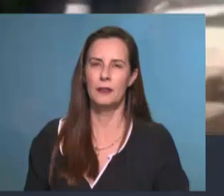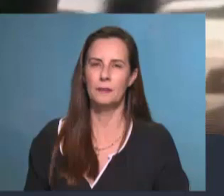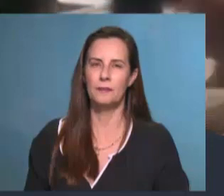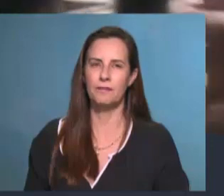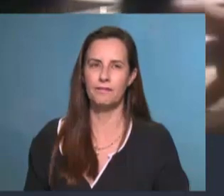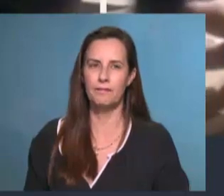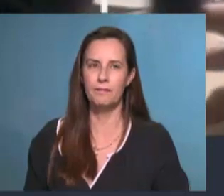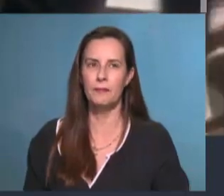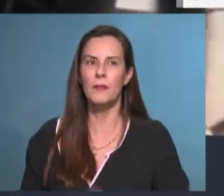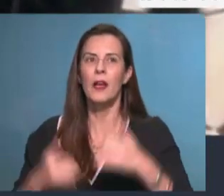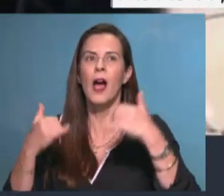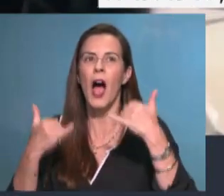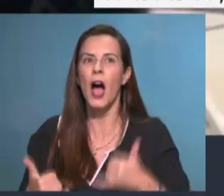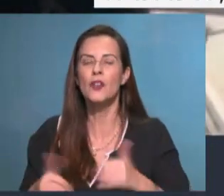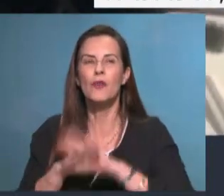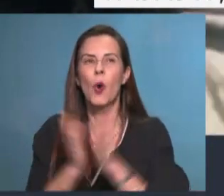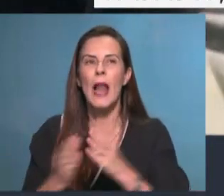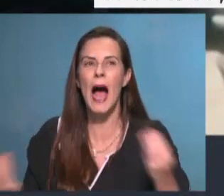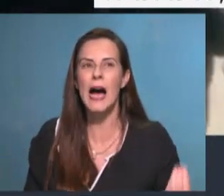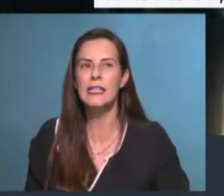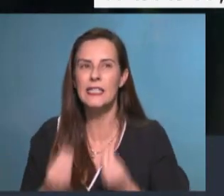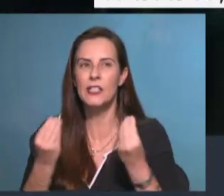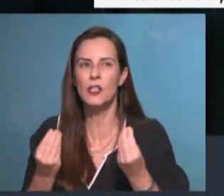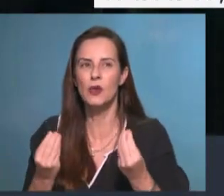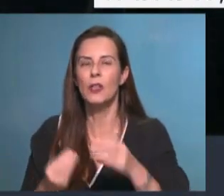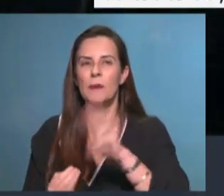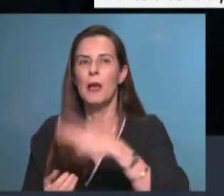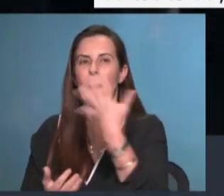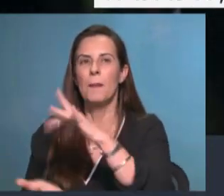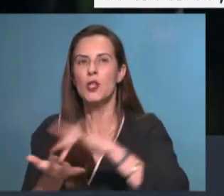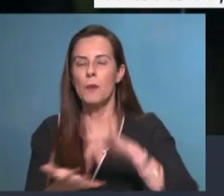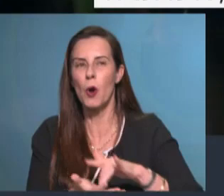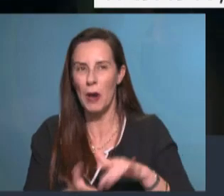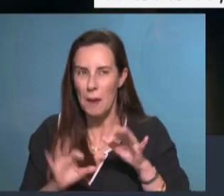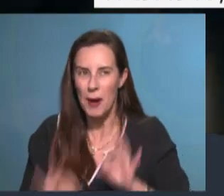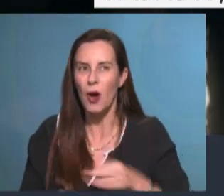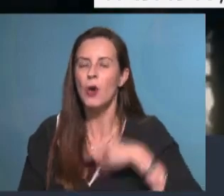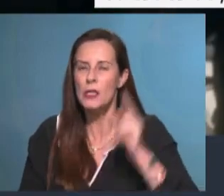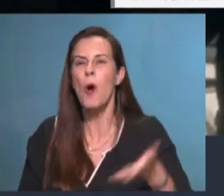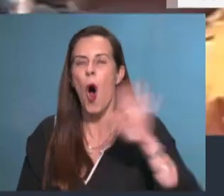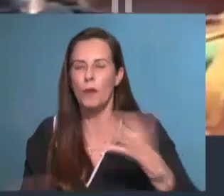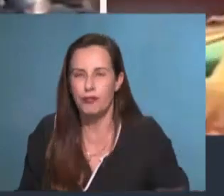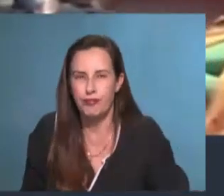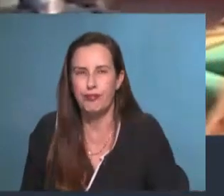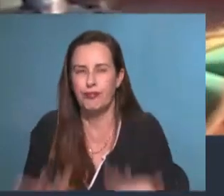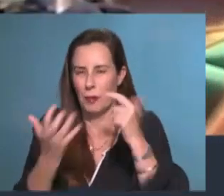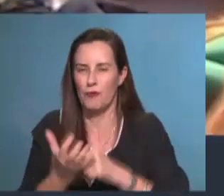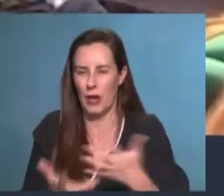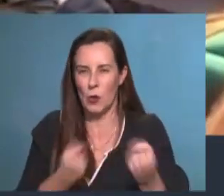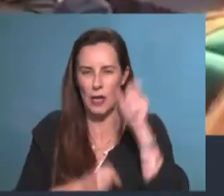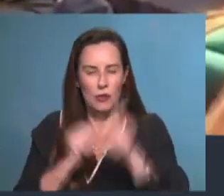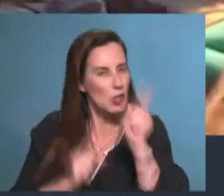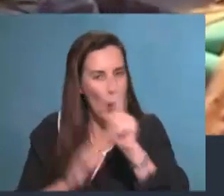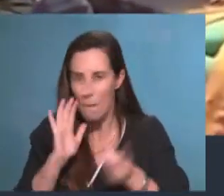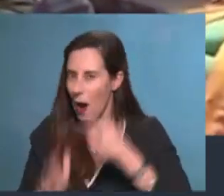Sudah menyebar ke 5 titik, belum lagi yang ke Sigi dan Donggala. Jadi terus terang kami sangat membutuhkan alat berat tersebut. זו אינה הפעם